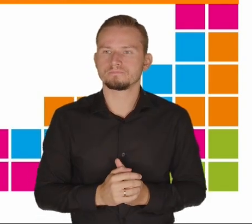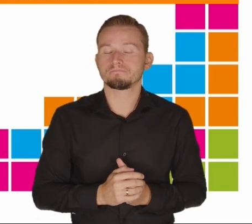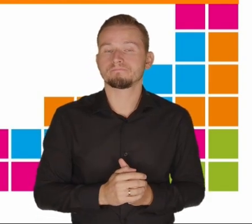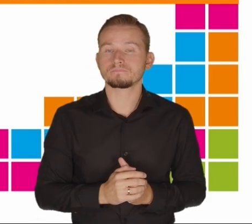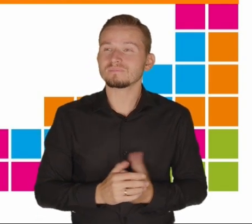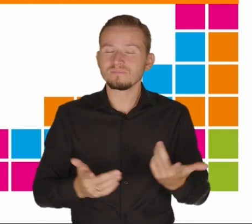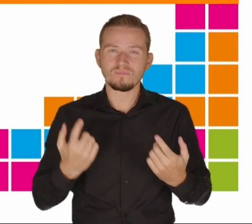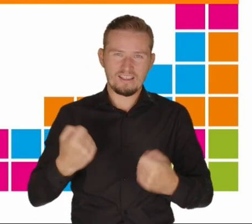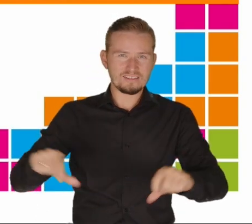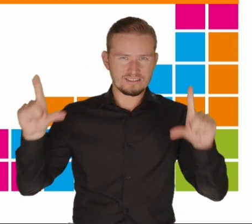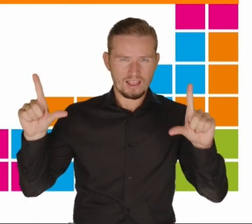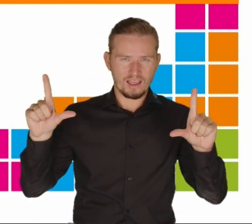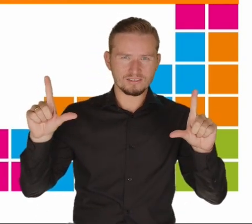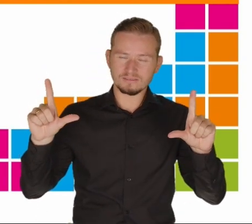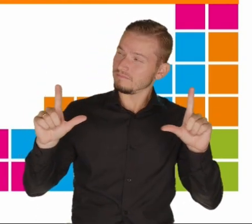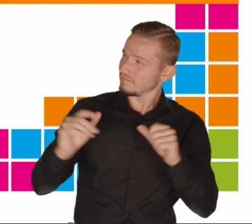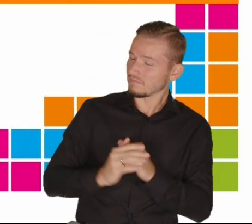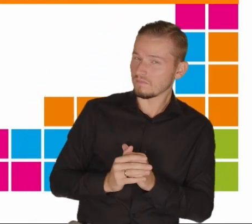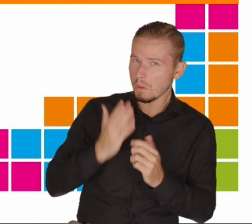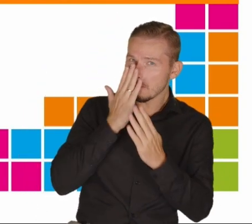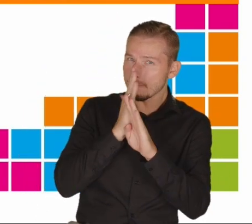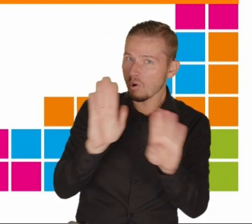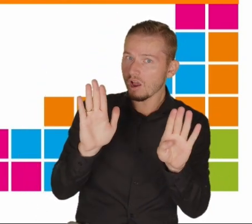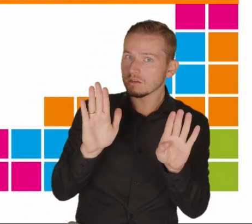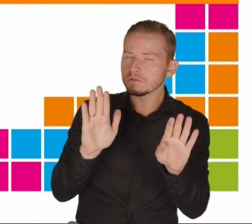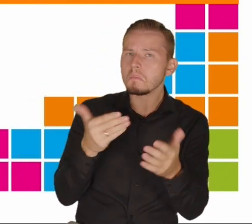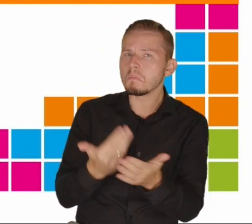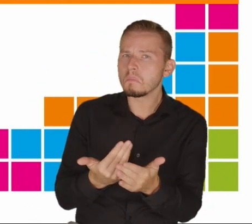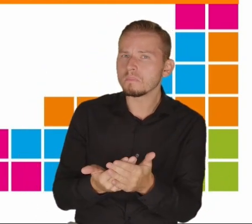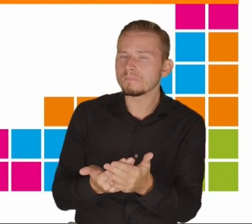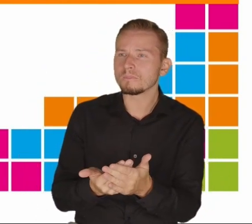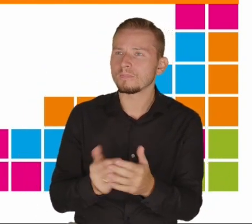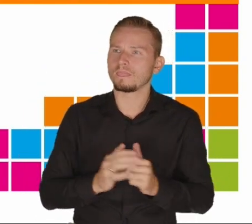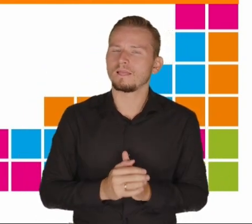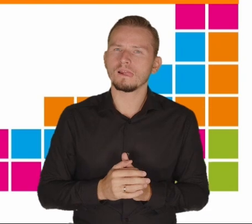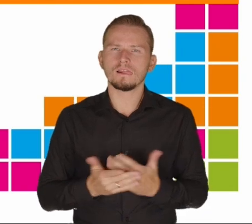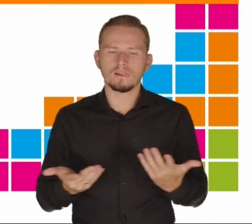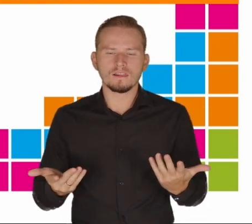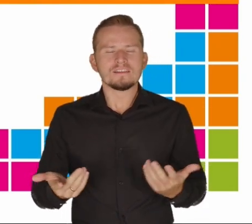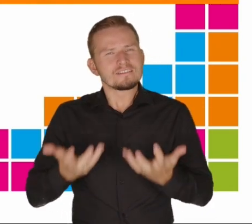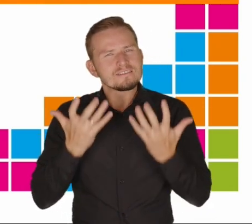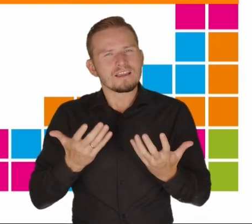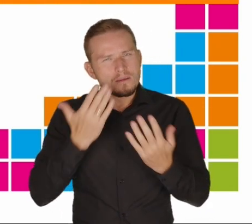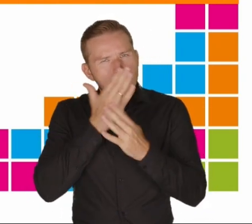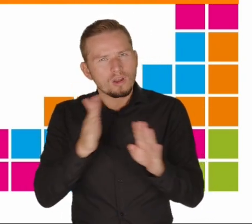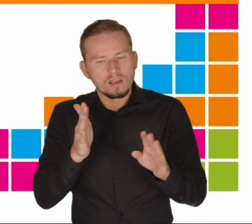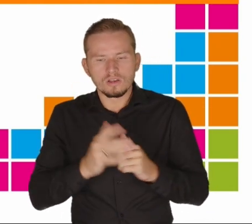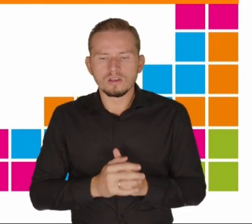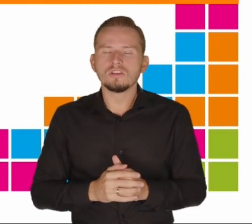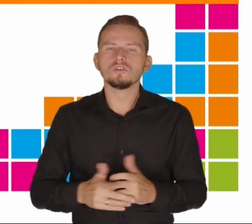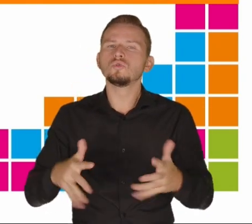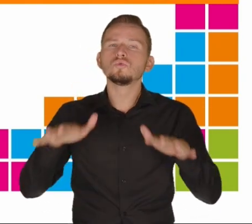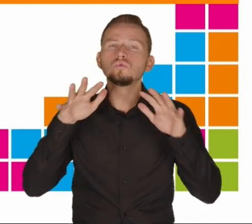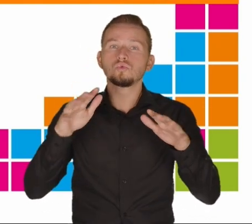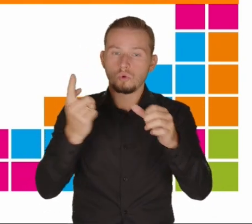wchodzili w szczegóły, ale dlatego wam Bóg pokazuje, żeby ogólnie powiedzieć, jak dużo mamy elementów, które musimy brać pod uwagę.